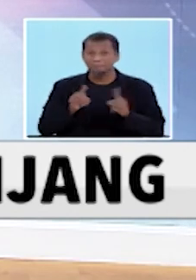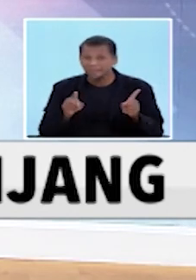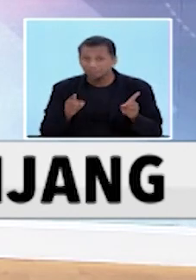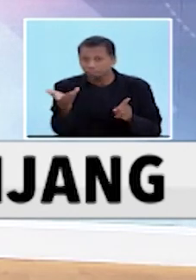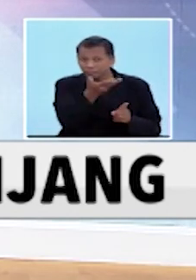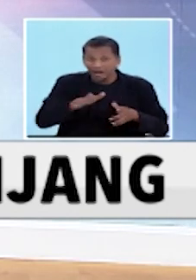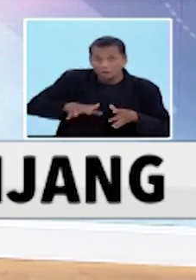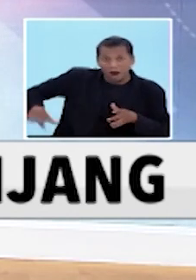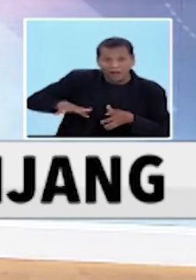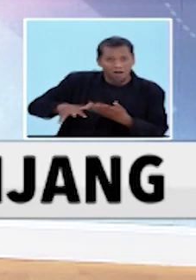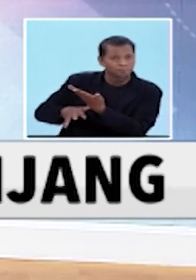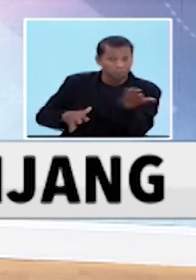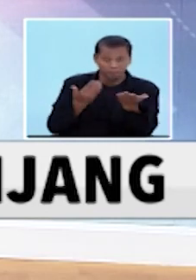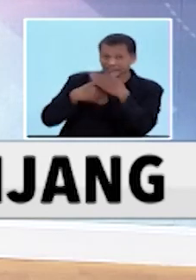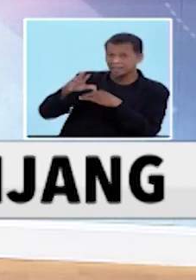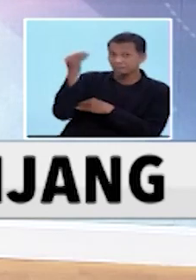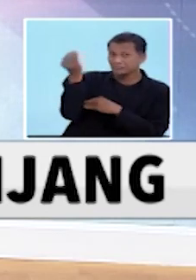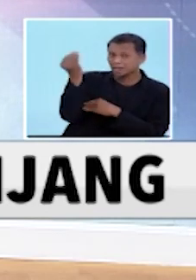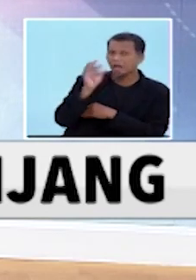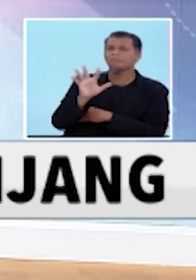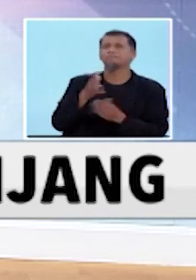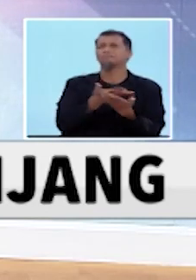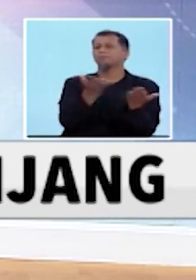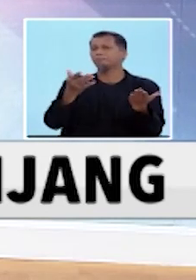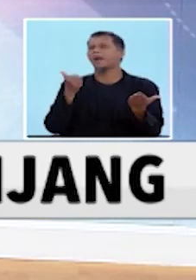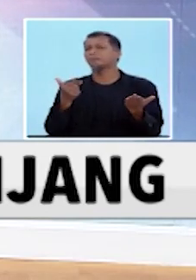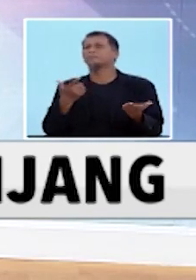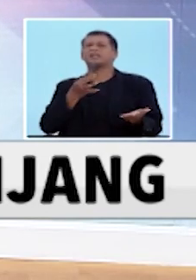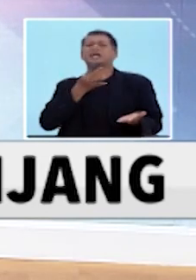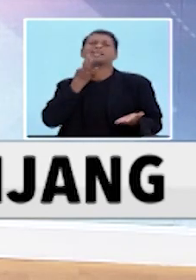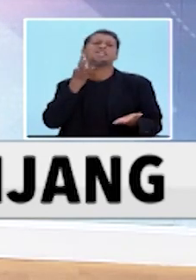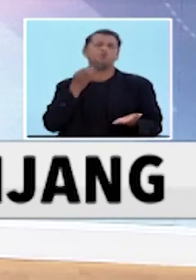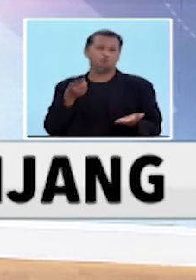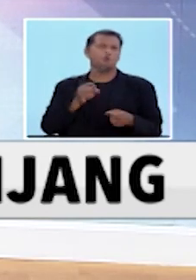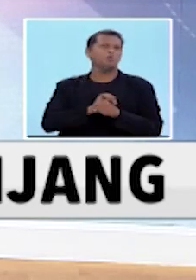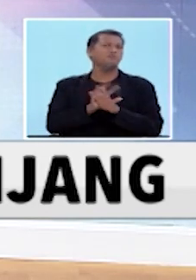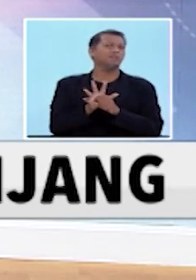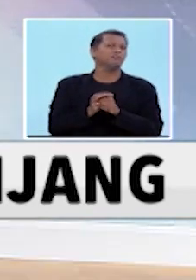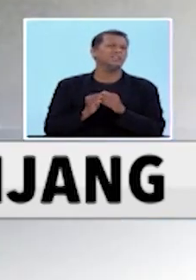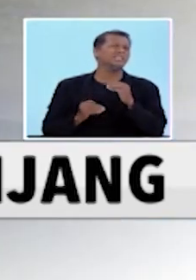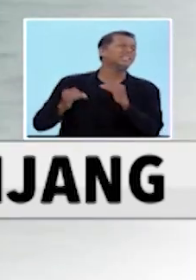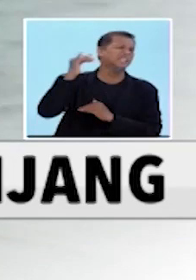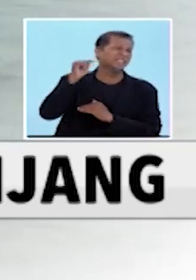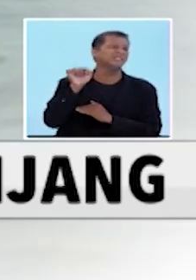tempat wisata, ada baiknya Anda menimbang resikonya karena kasus COVID-19 ini masih tinggi.